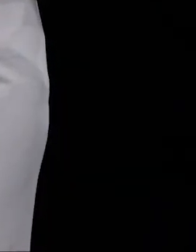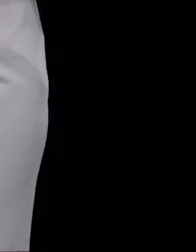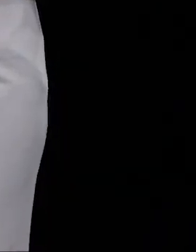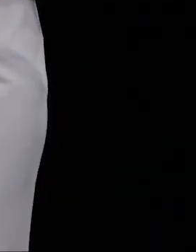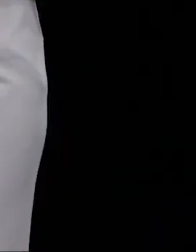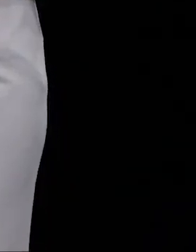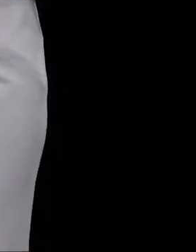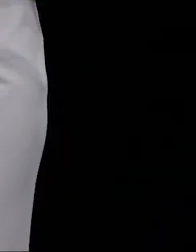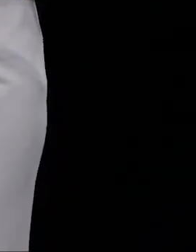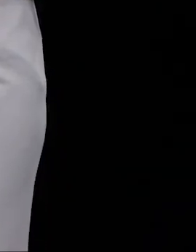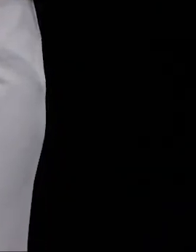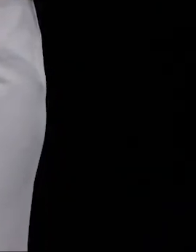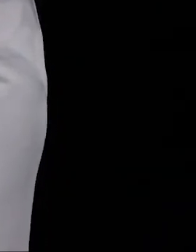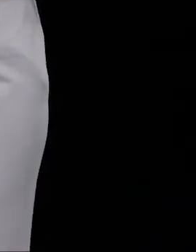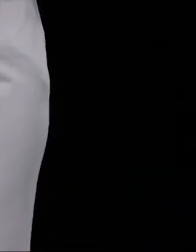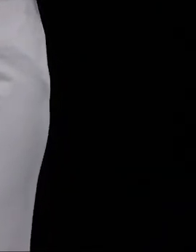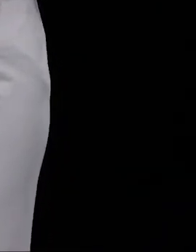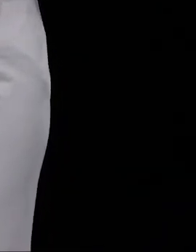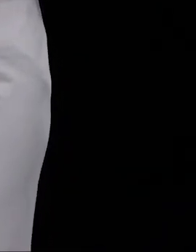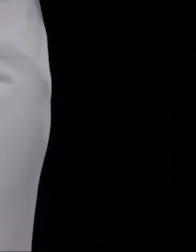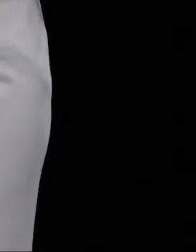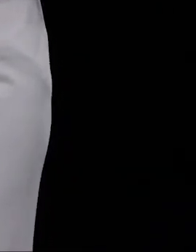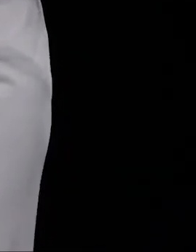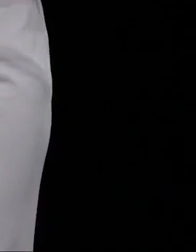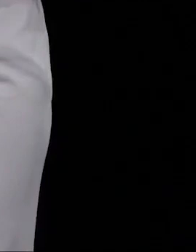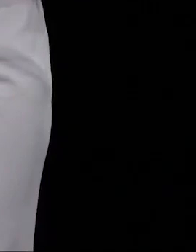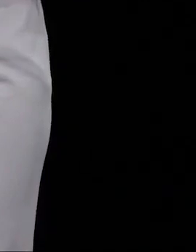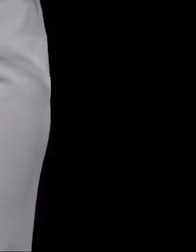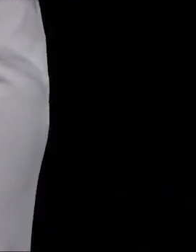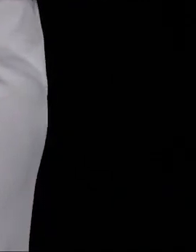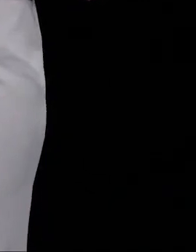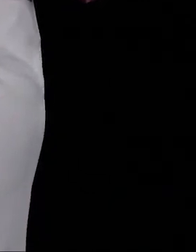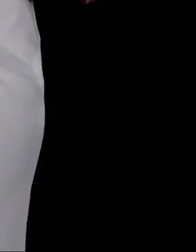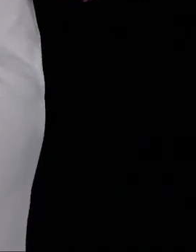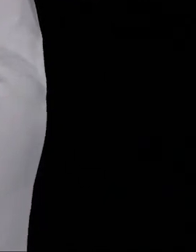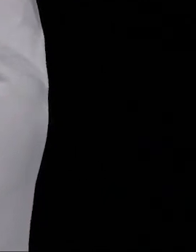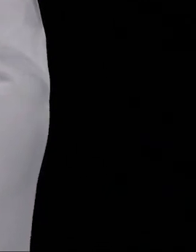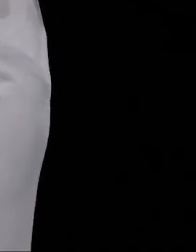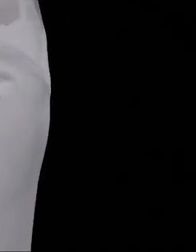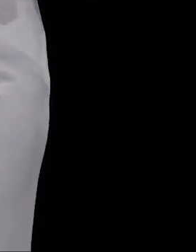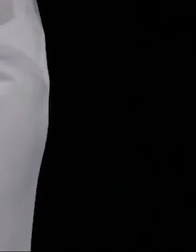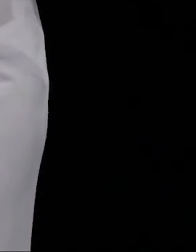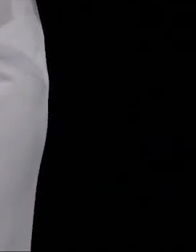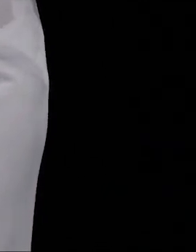언제 어디서나 내 손안의 뉴스. 광주 MBC 뉴스 유튜브 구독으로 함께하세요.